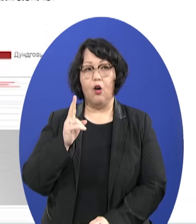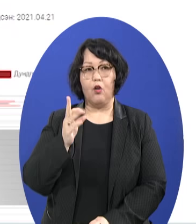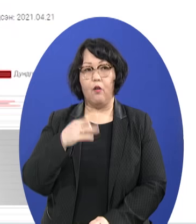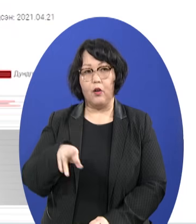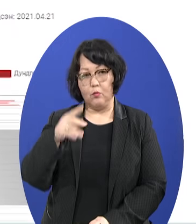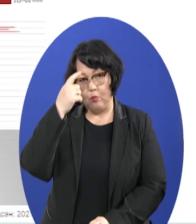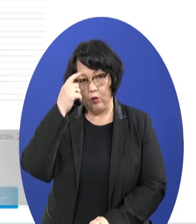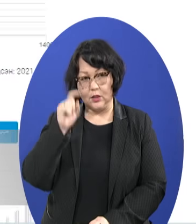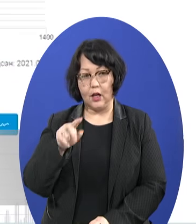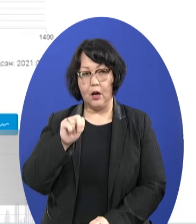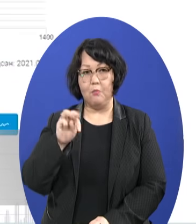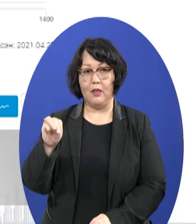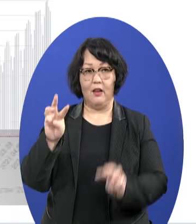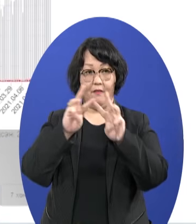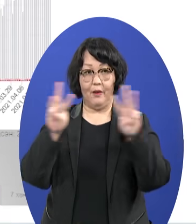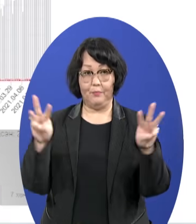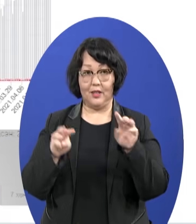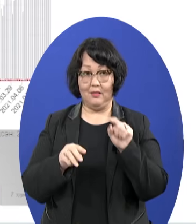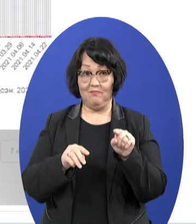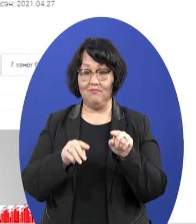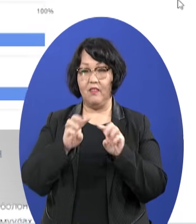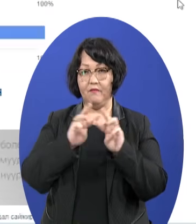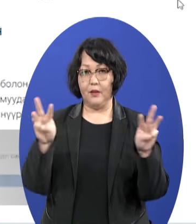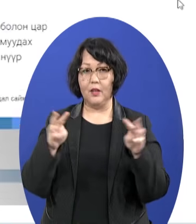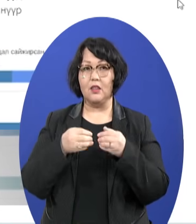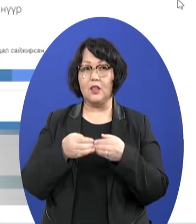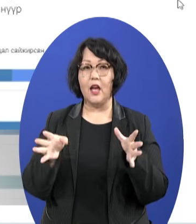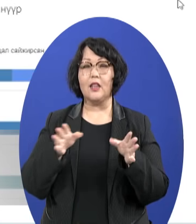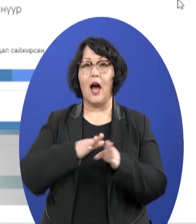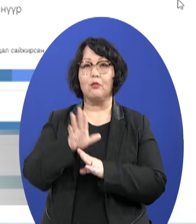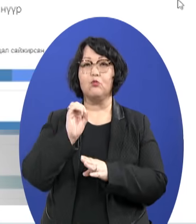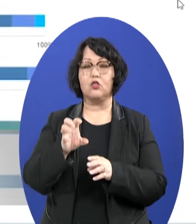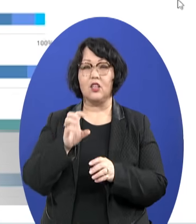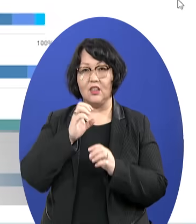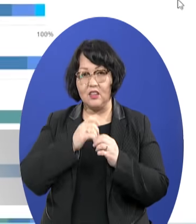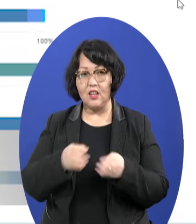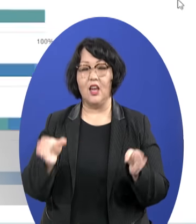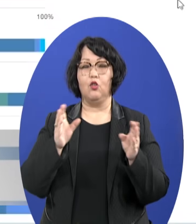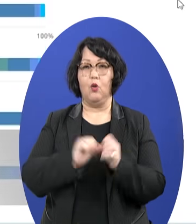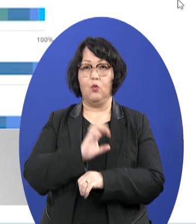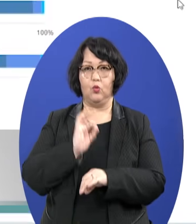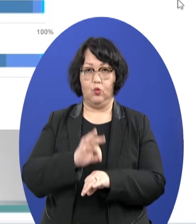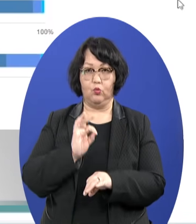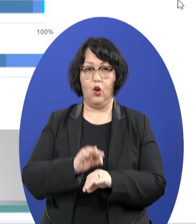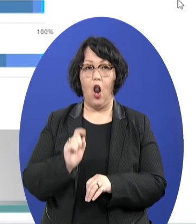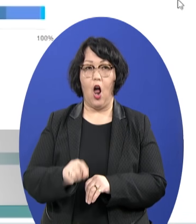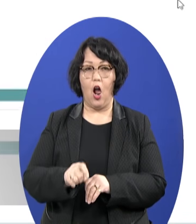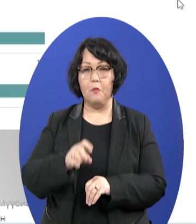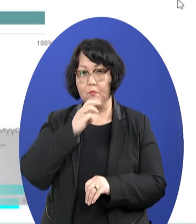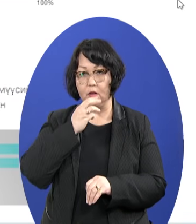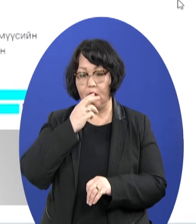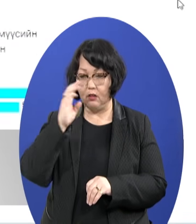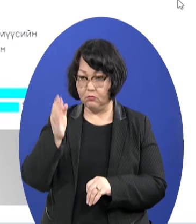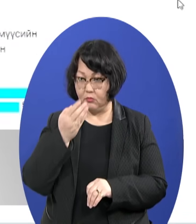www.covid-mongolia.mn мэдээллийн нэгдсэн цахим хуудсын нээлтийг албан ёсоор хийлээ. Энэхүү цахим хуудас нь сар тахлын нөхцөл байдлыг шууд цаг алдалгүй хянах